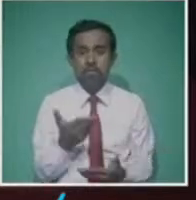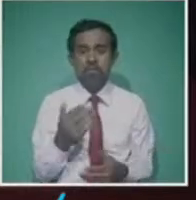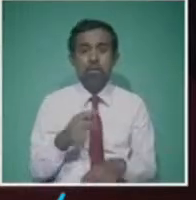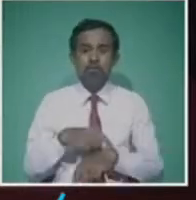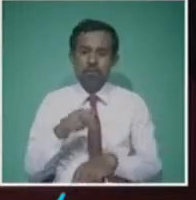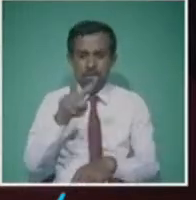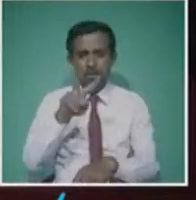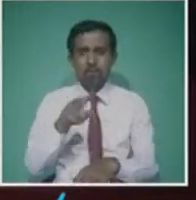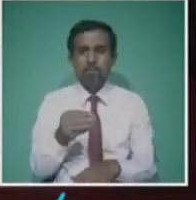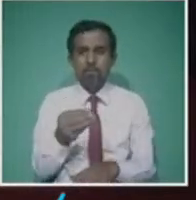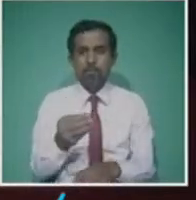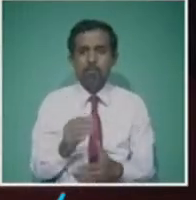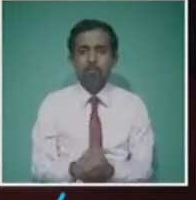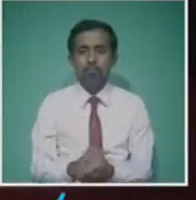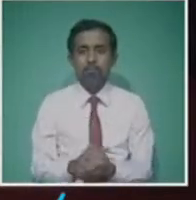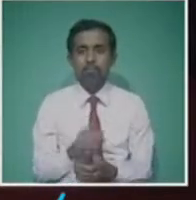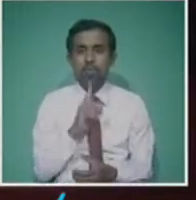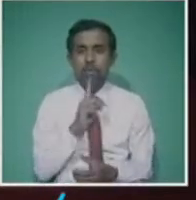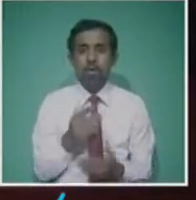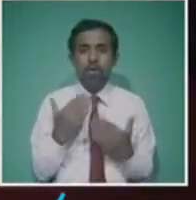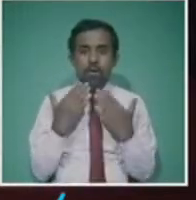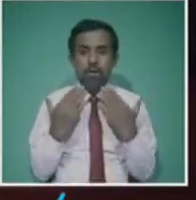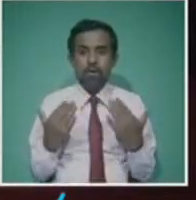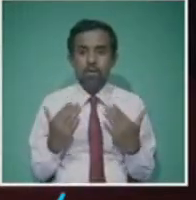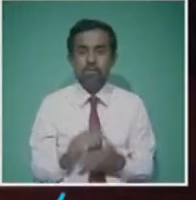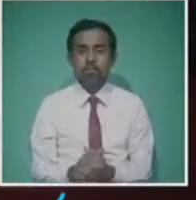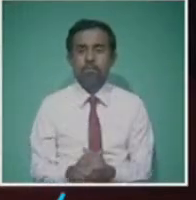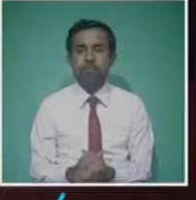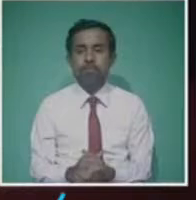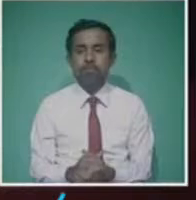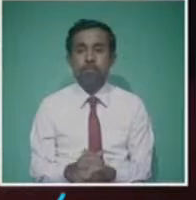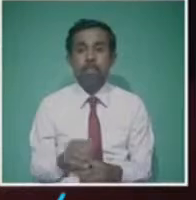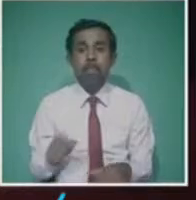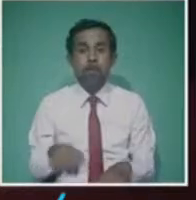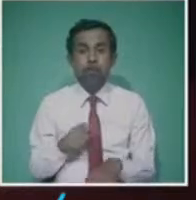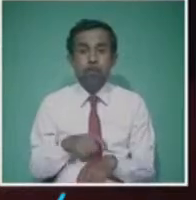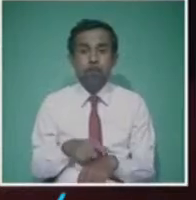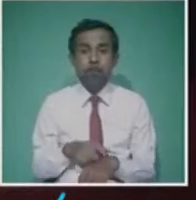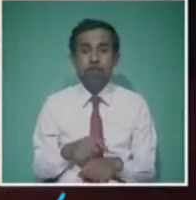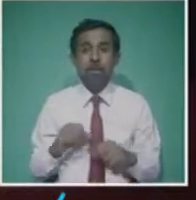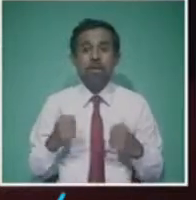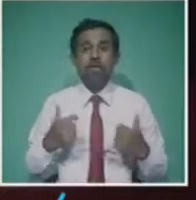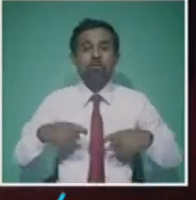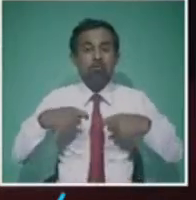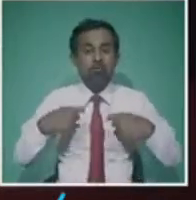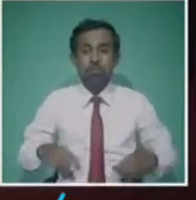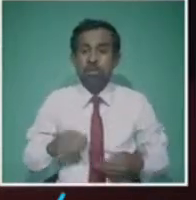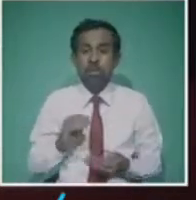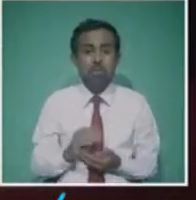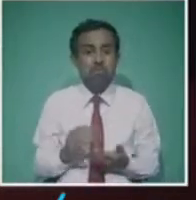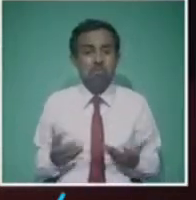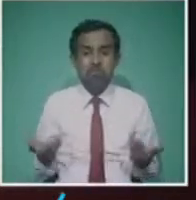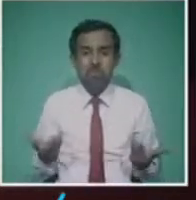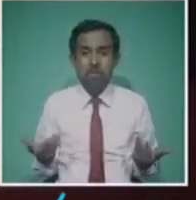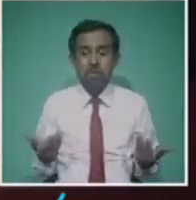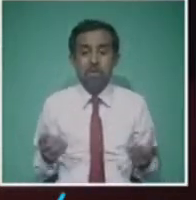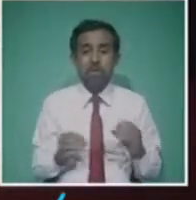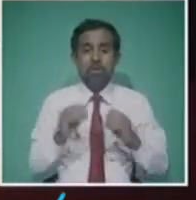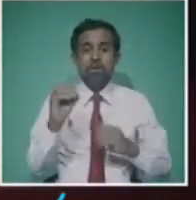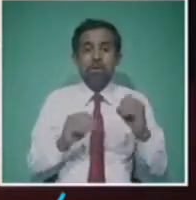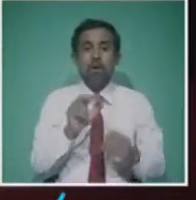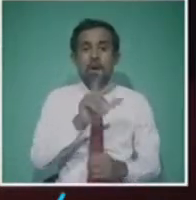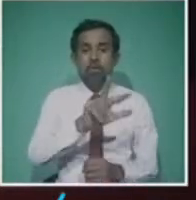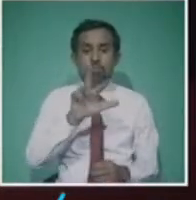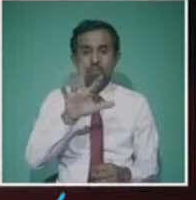විනාඩි දෙකක් කාලයක් තියෙන මම මතක් කරන්න ඕනි ස්තුතියි මේ වෙනකොට මේ රටේ ජීවන වියදම දරා ගන්න බැරි මිනිස්සු 185ක්